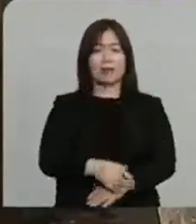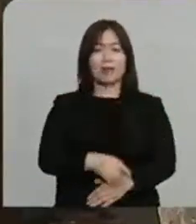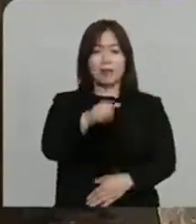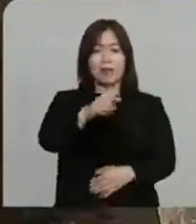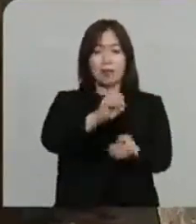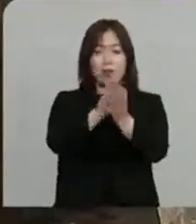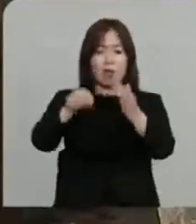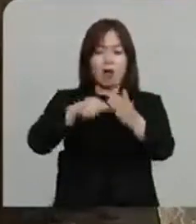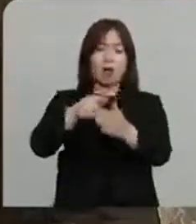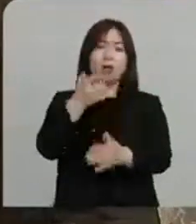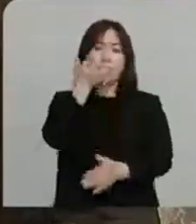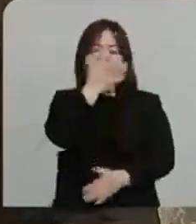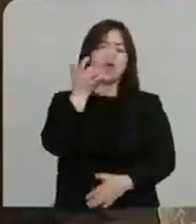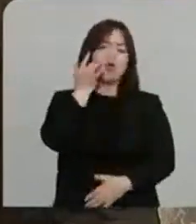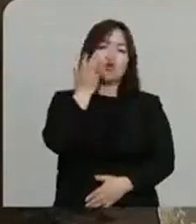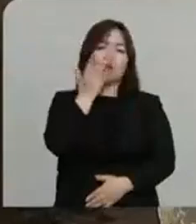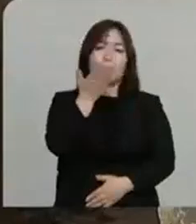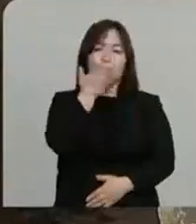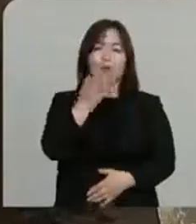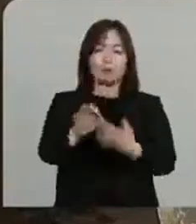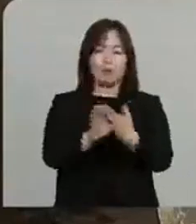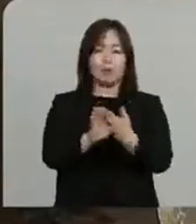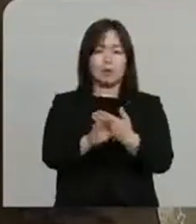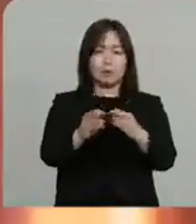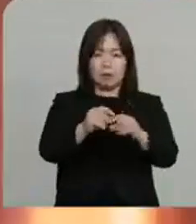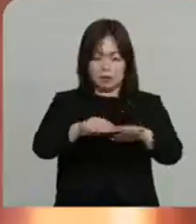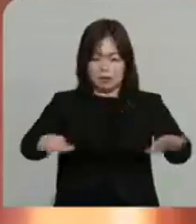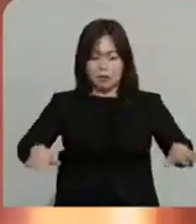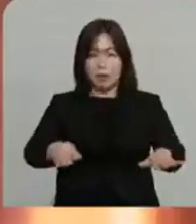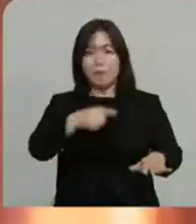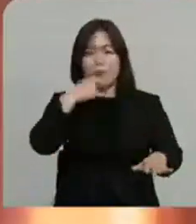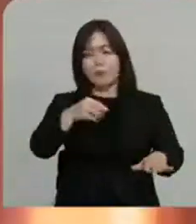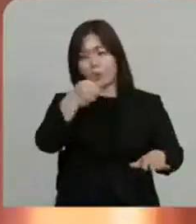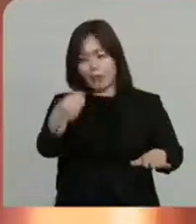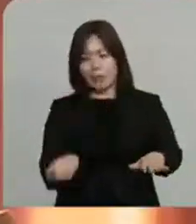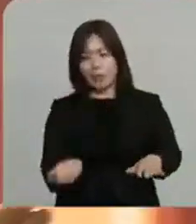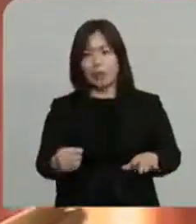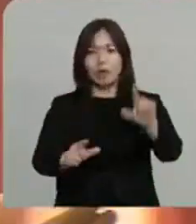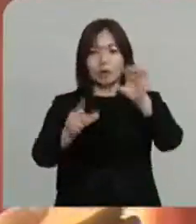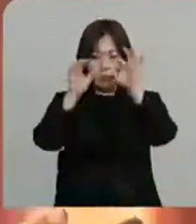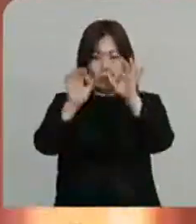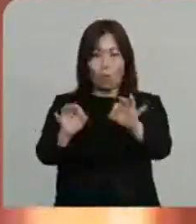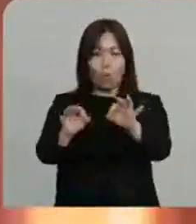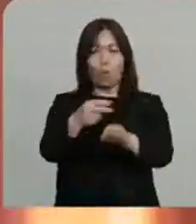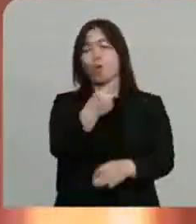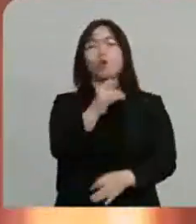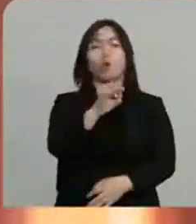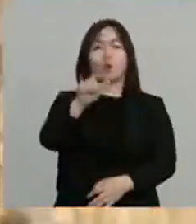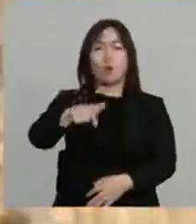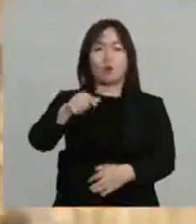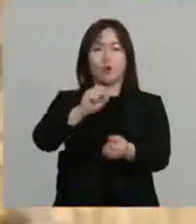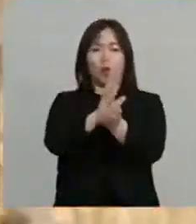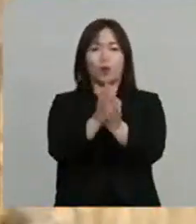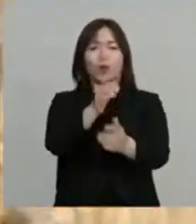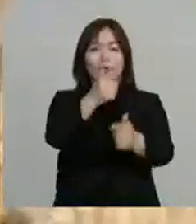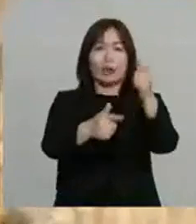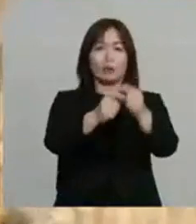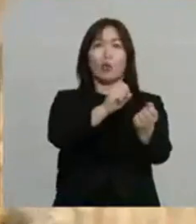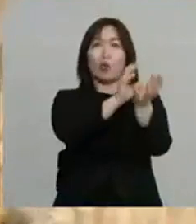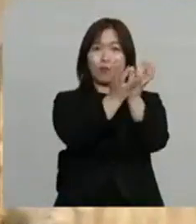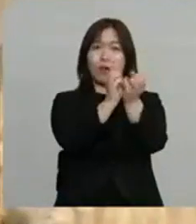동백꽃이 떨어집니다. 꽃이 바닥에 빨갛게 떨어진 것을 보고 동백꽃이 나무에서도